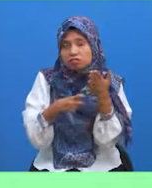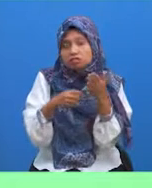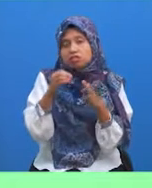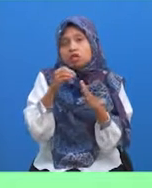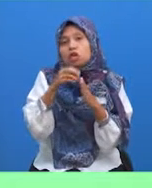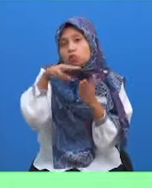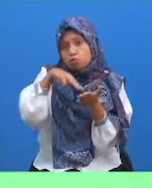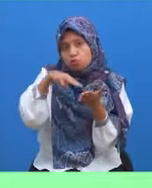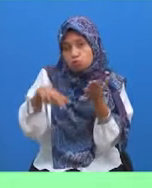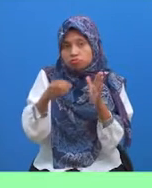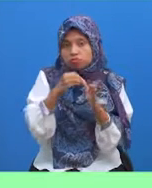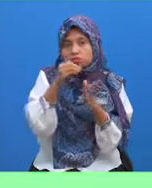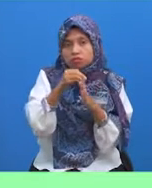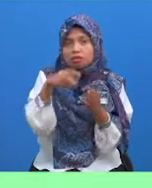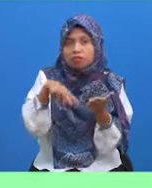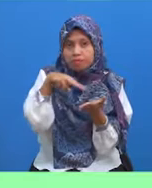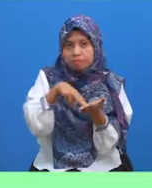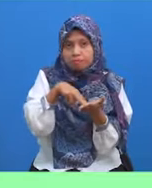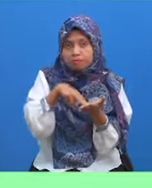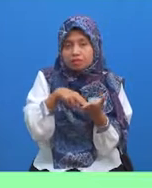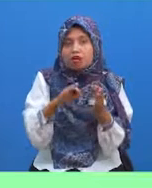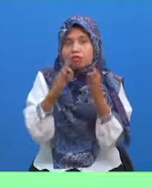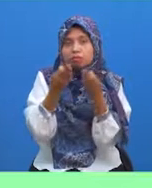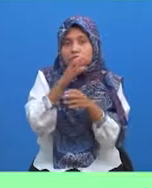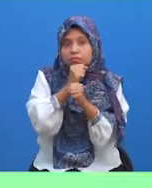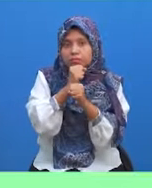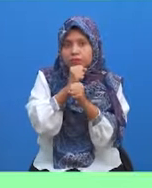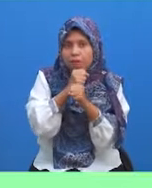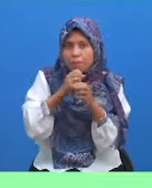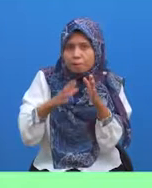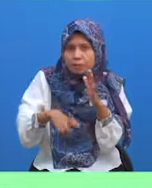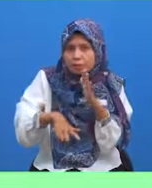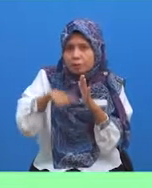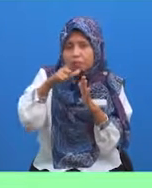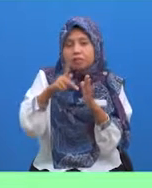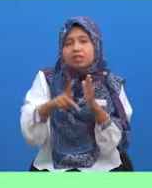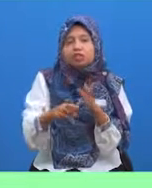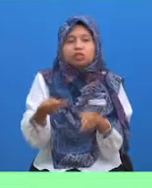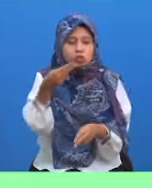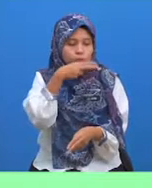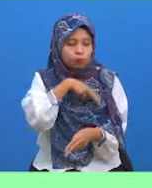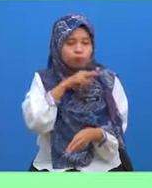menurunkan harga dan yang terakhir Fima dapat memaksimumkan keuntungan